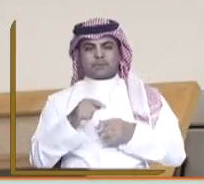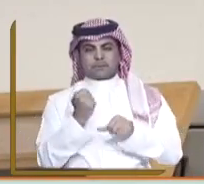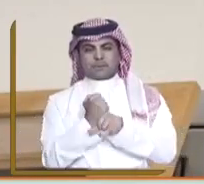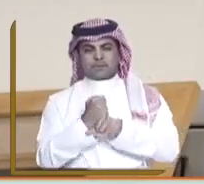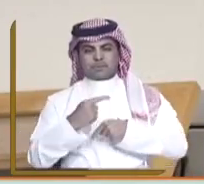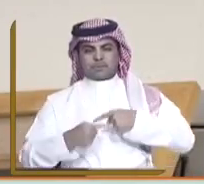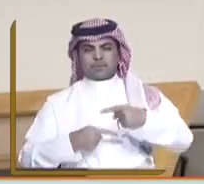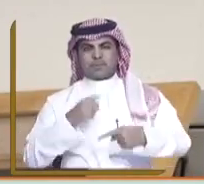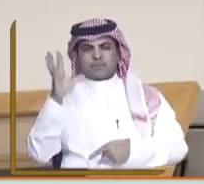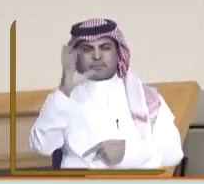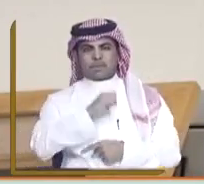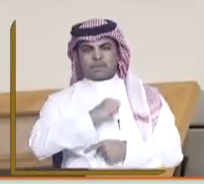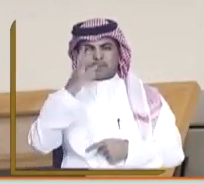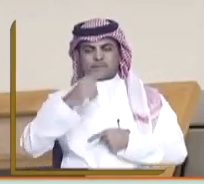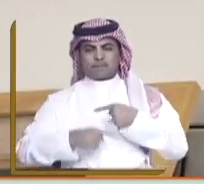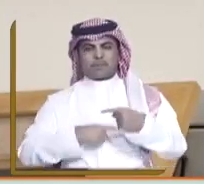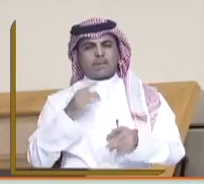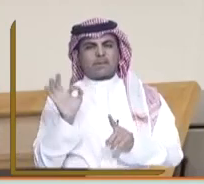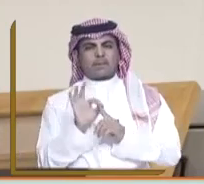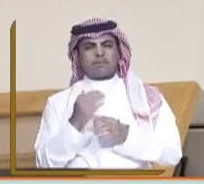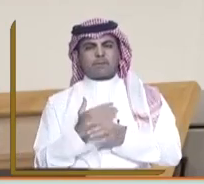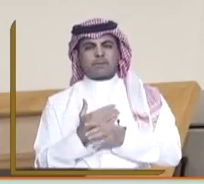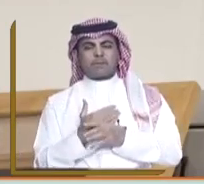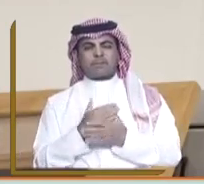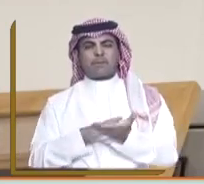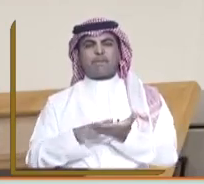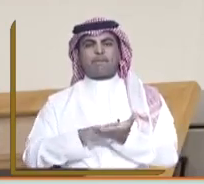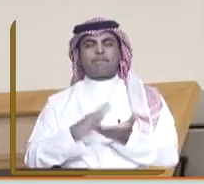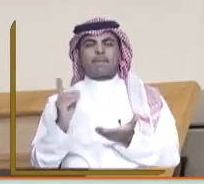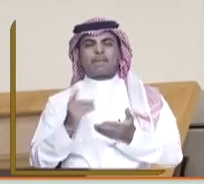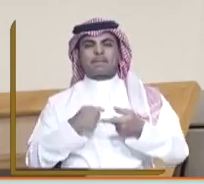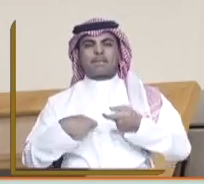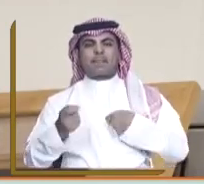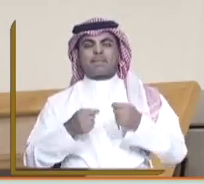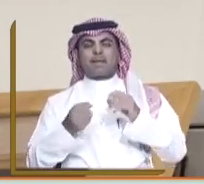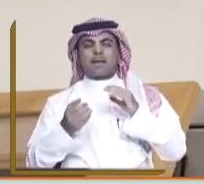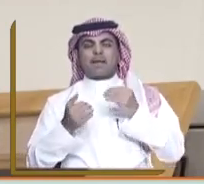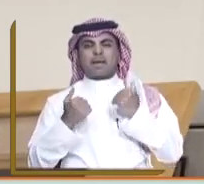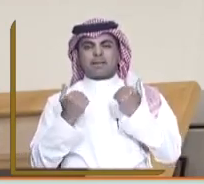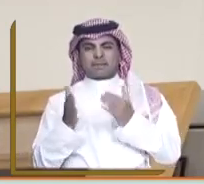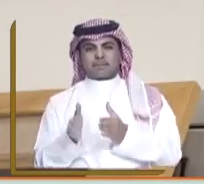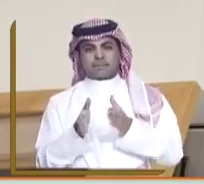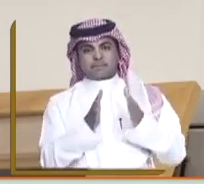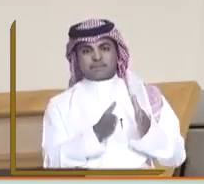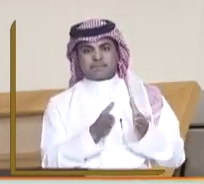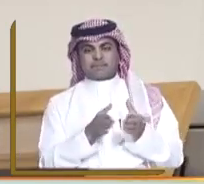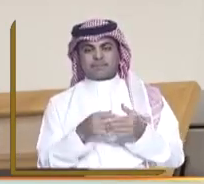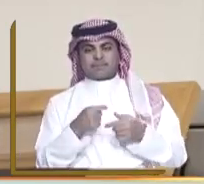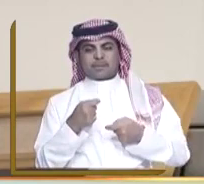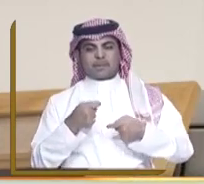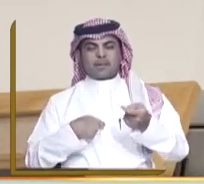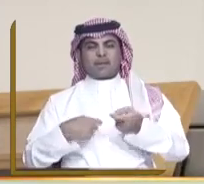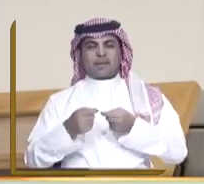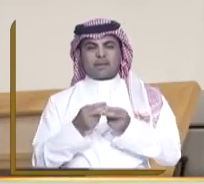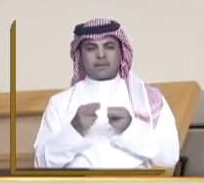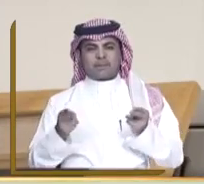ليله نهار من اجل توفير البيئه المناسبه للاستثمار الاجنبي وما هذه التدفقات حقيقه